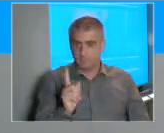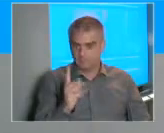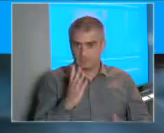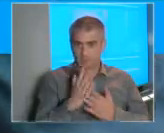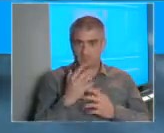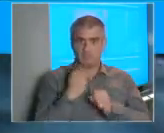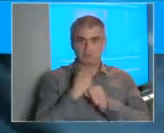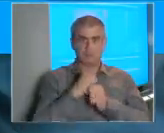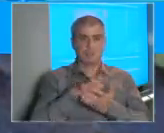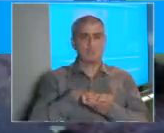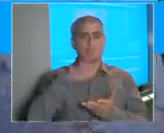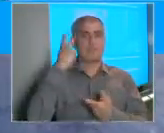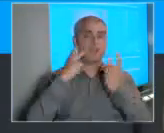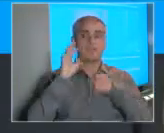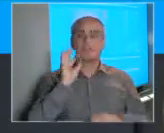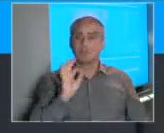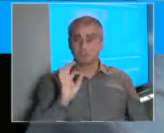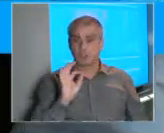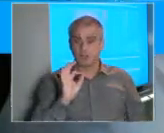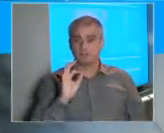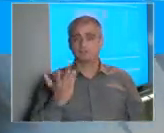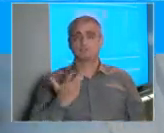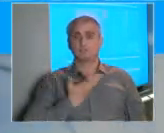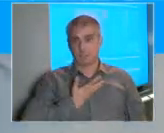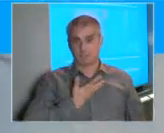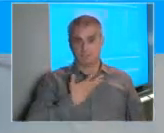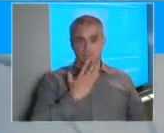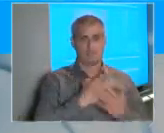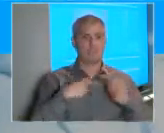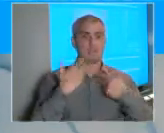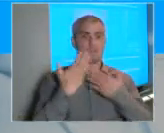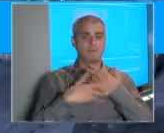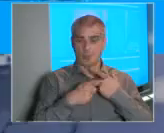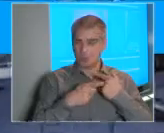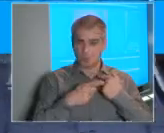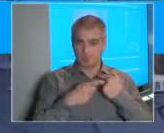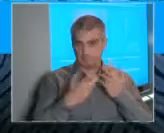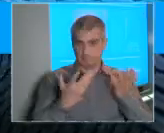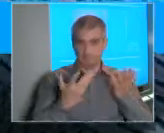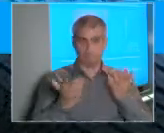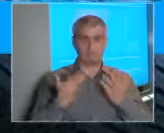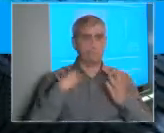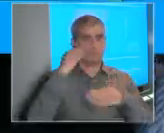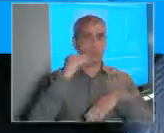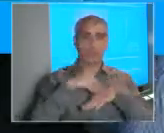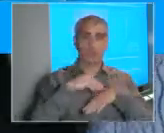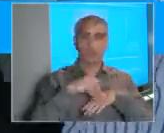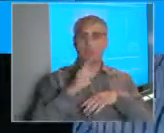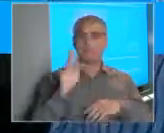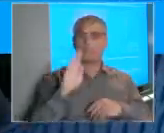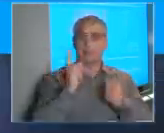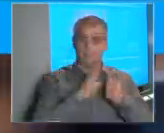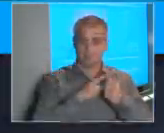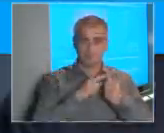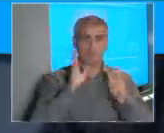שם במאגרי המידע שלהם, קיבל בימים האחרונים הודעה